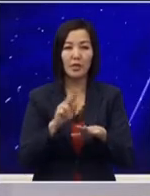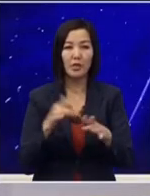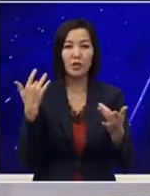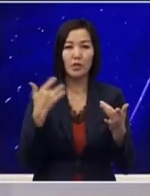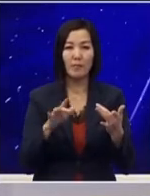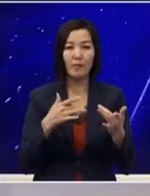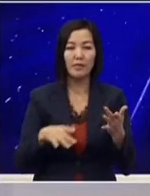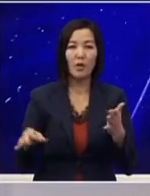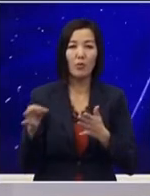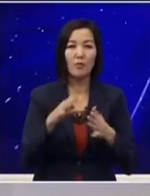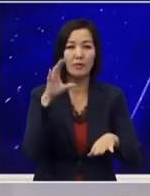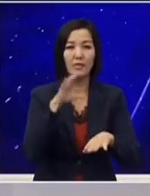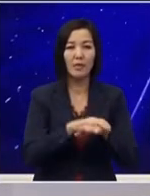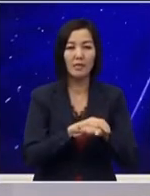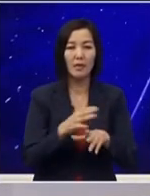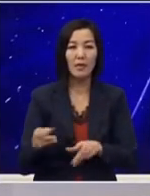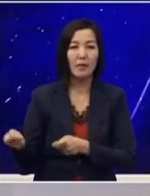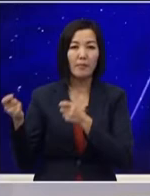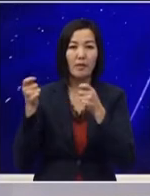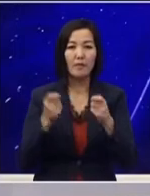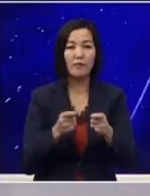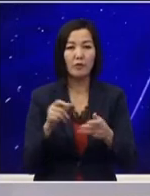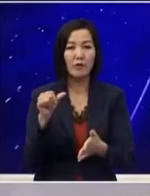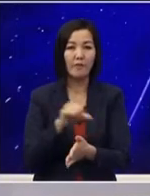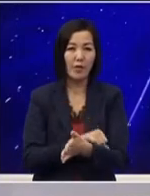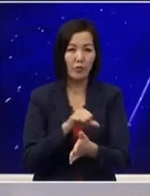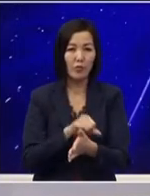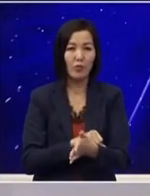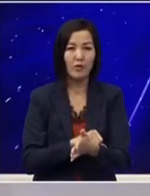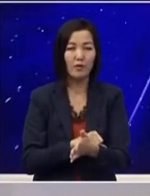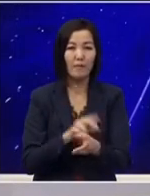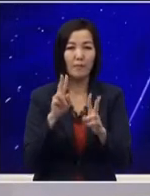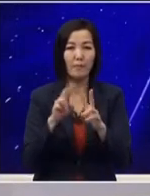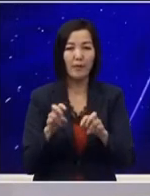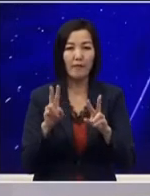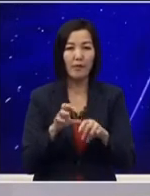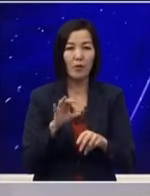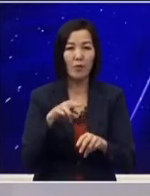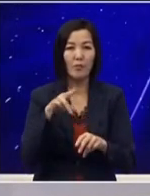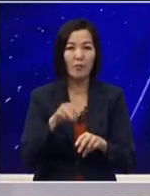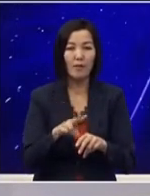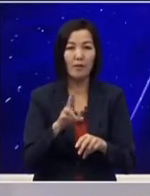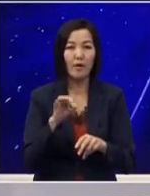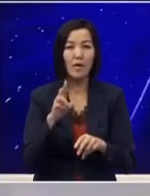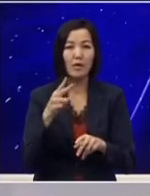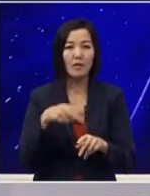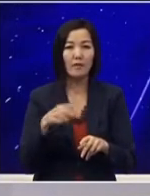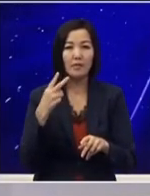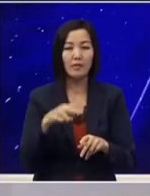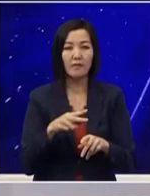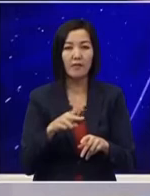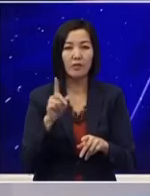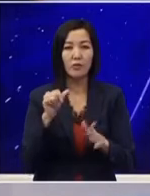Стражи порядка Жамбылской области задержали перевозчика наркотиков. В ходе проведения ОПМ «Карасура-2020»